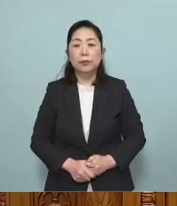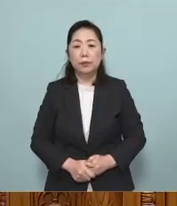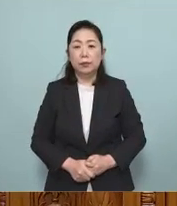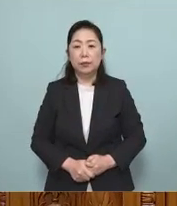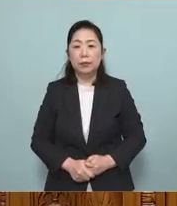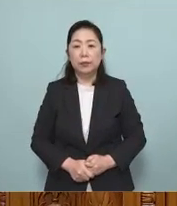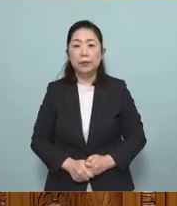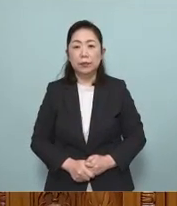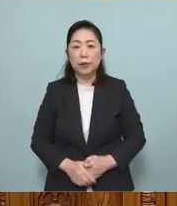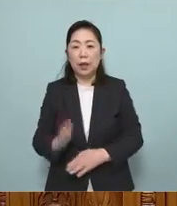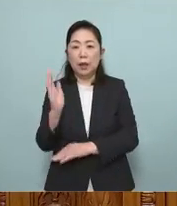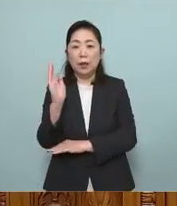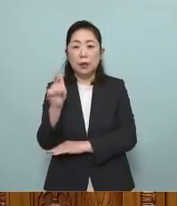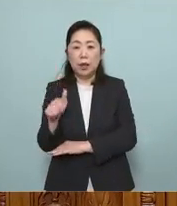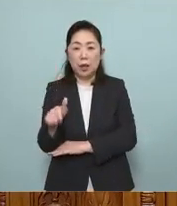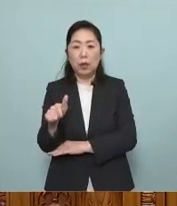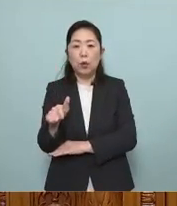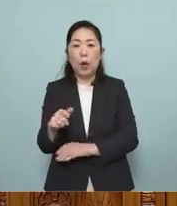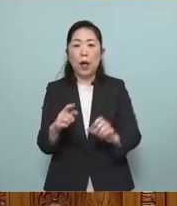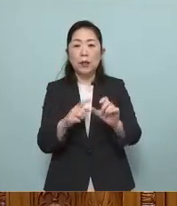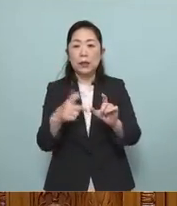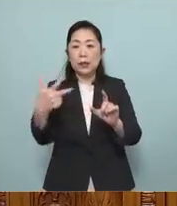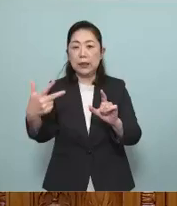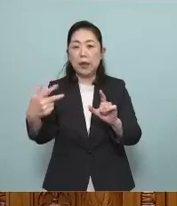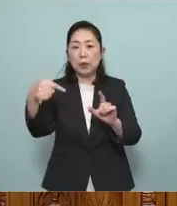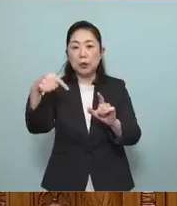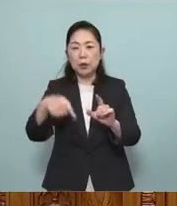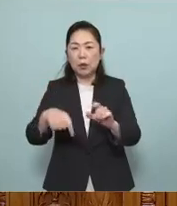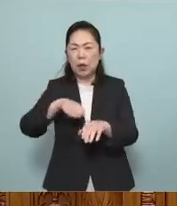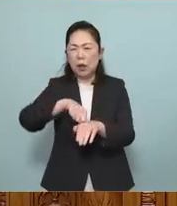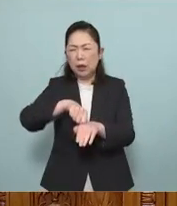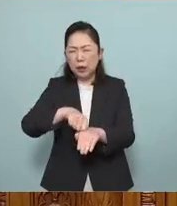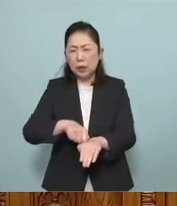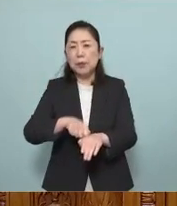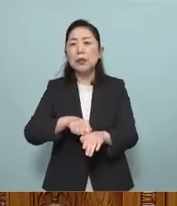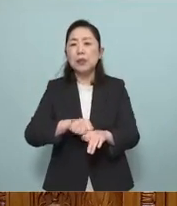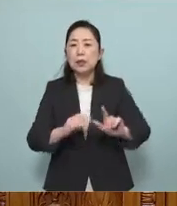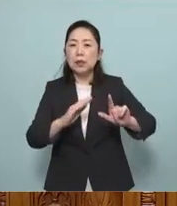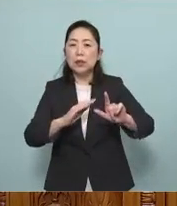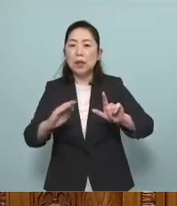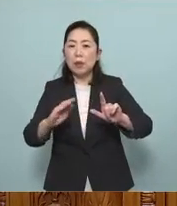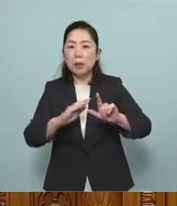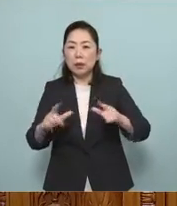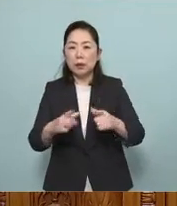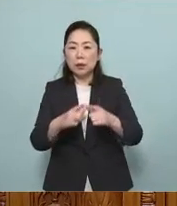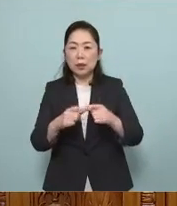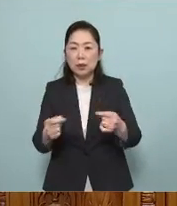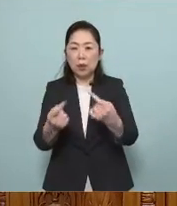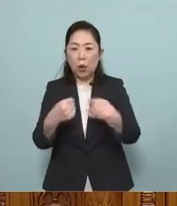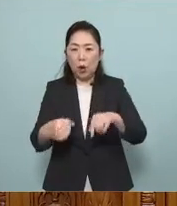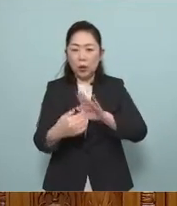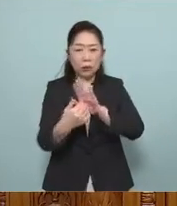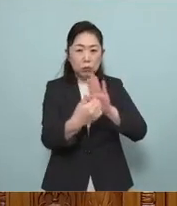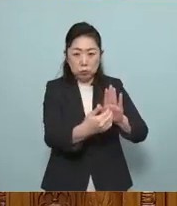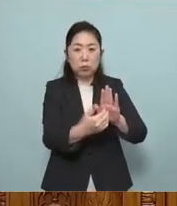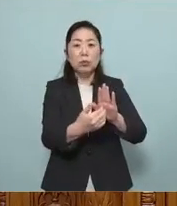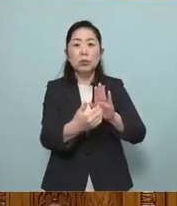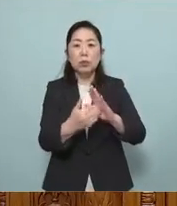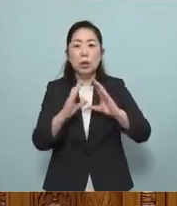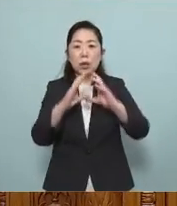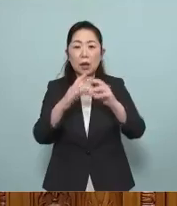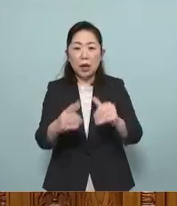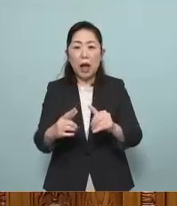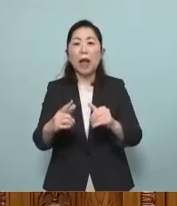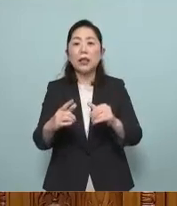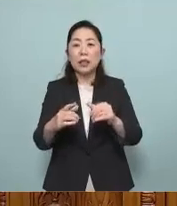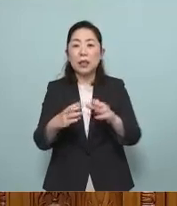これまで政府は G7 で最も厳しい水準の水際対策により、海外からのオミクロン